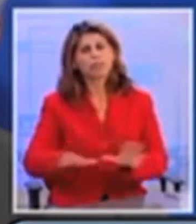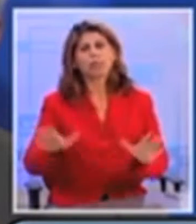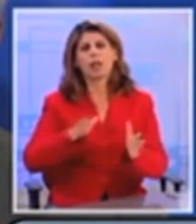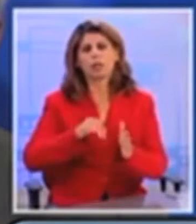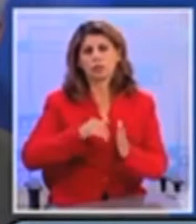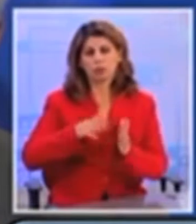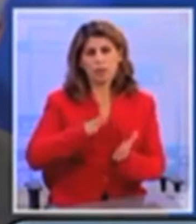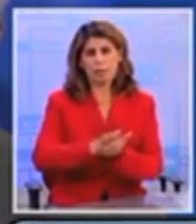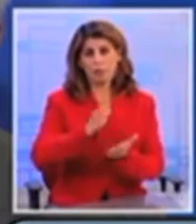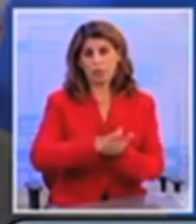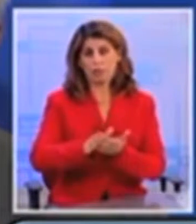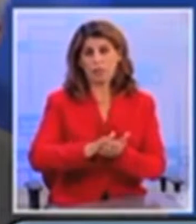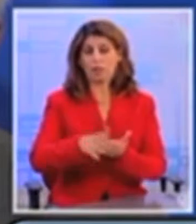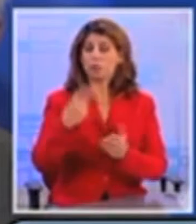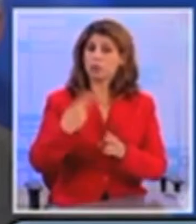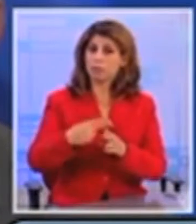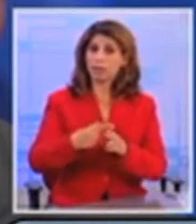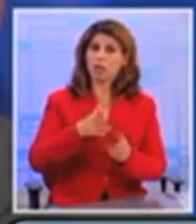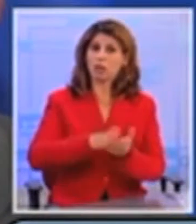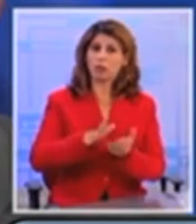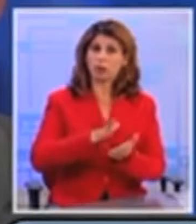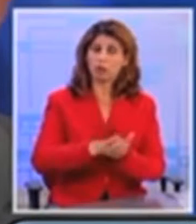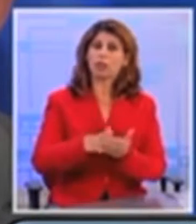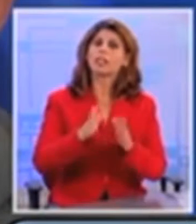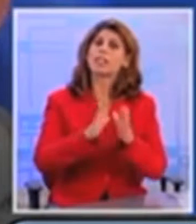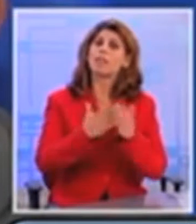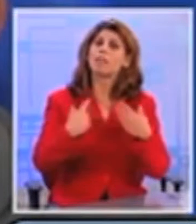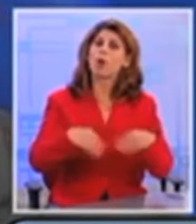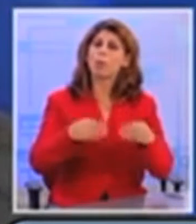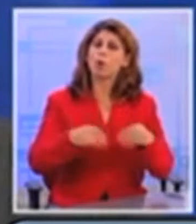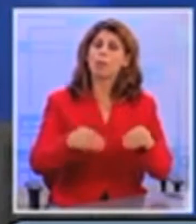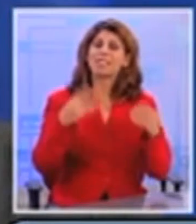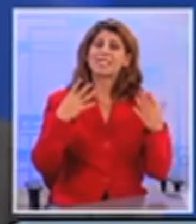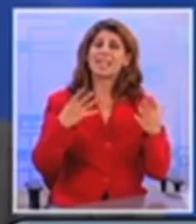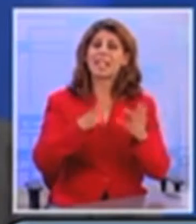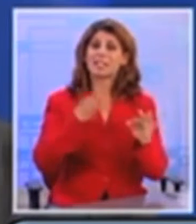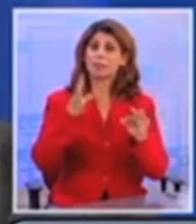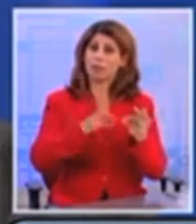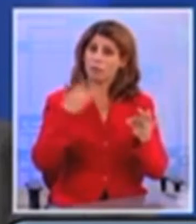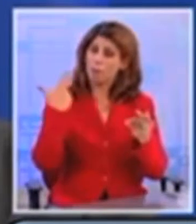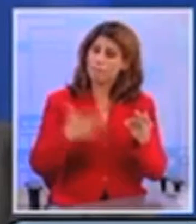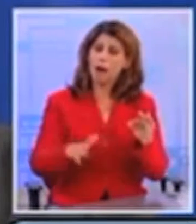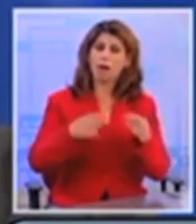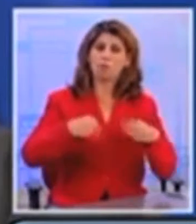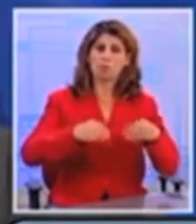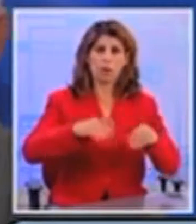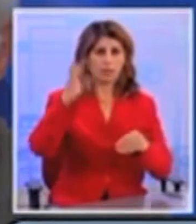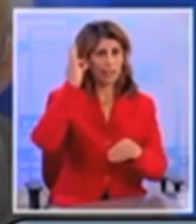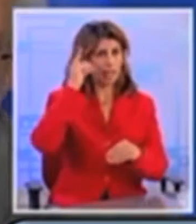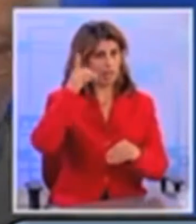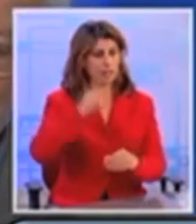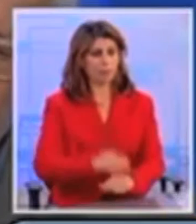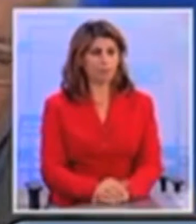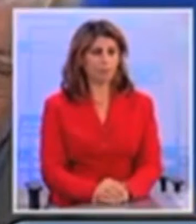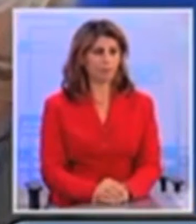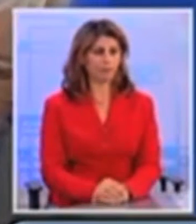de France depuis le 9 septembre, sans qu'il y ait aucun contrat avec rémunération pour la